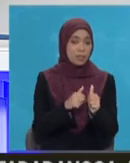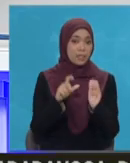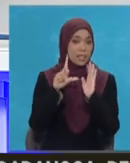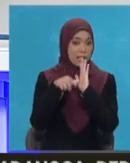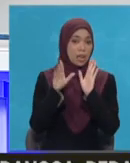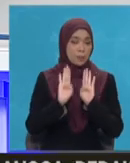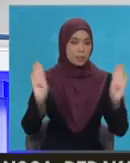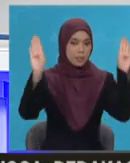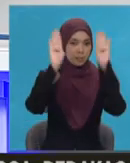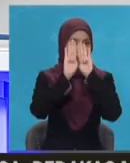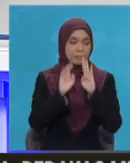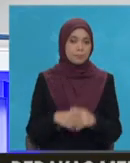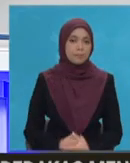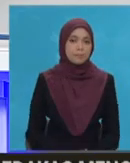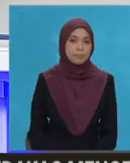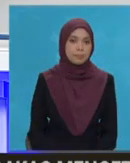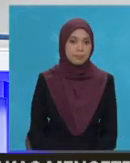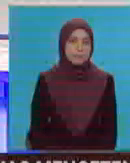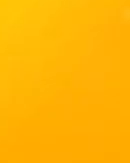bersama kami